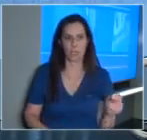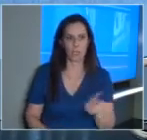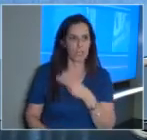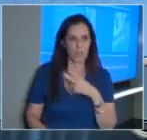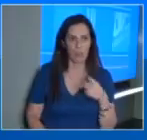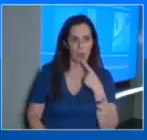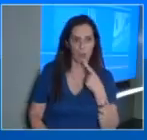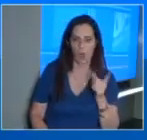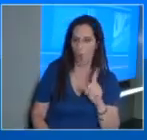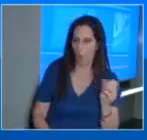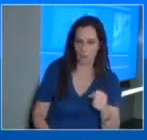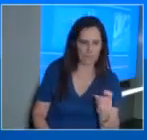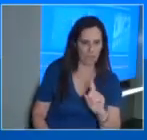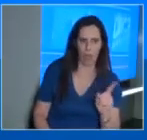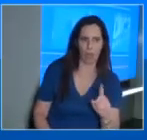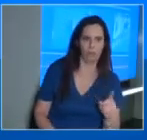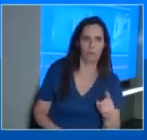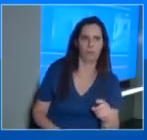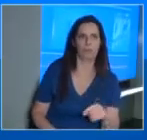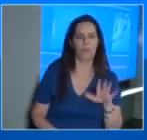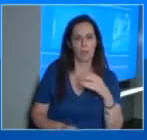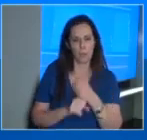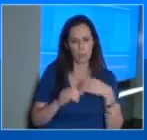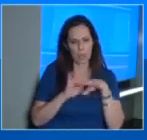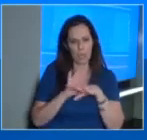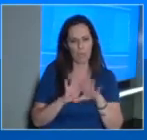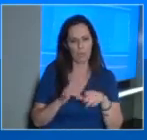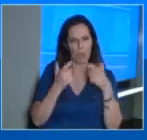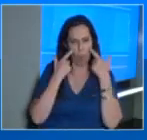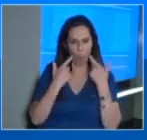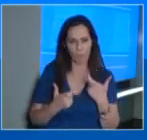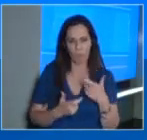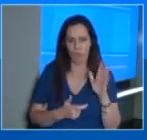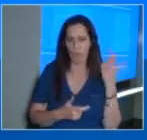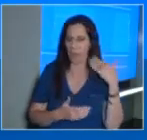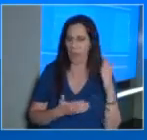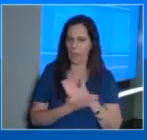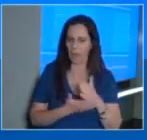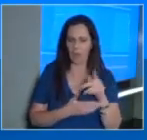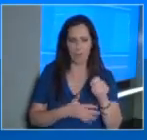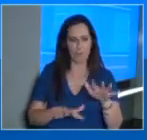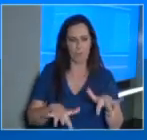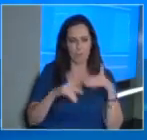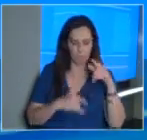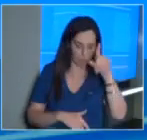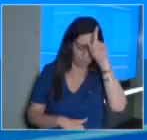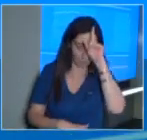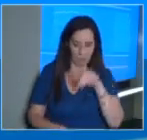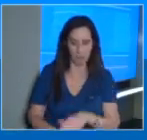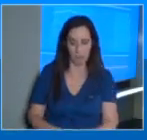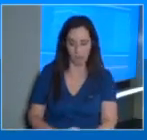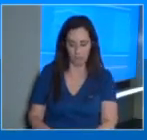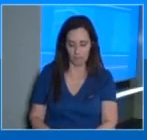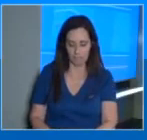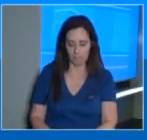נכון, בהחלט לא מזניחה, וגם מחוקקת וגם אוכפת. גם הייתה החלטה בפרלמנט, בפרלמנט